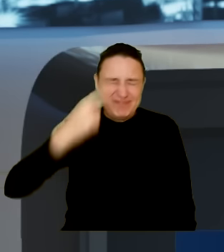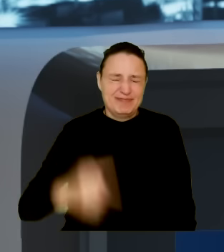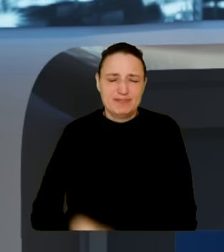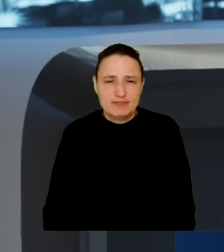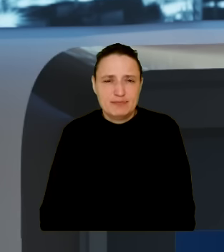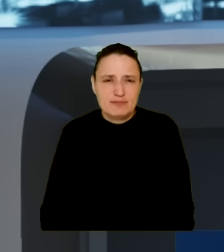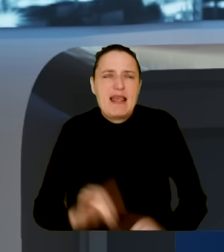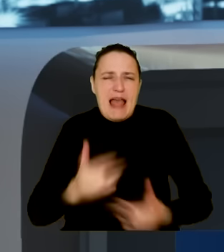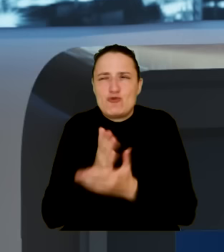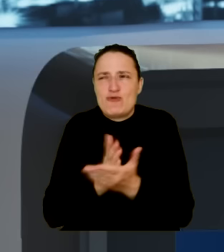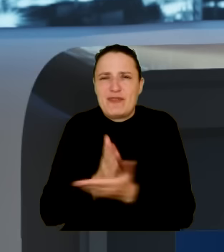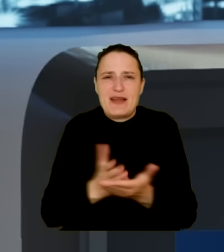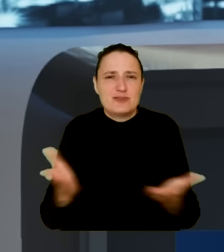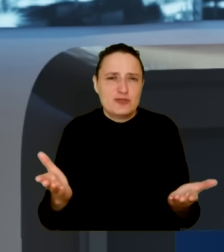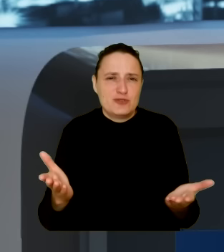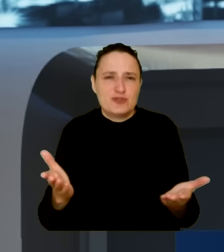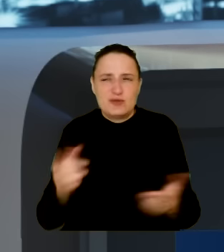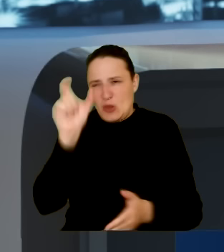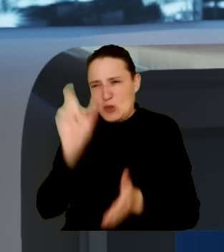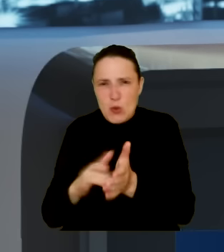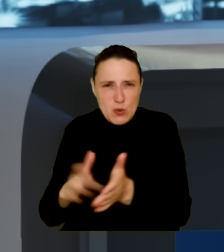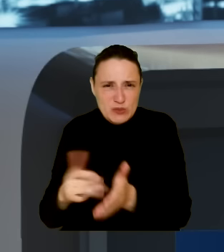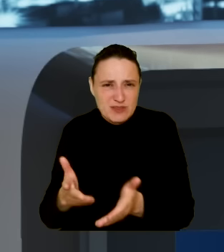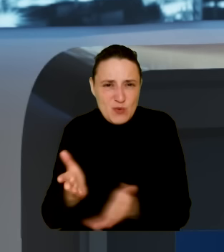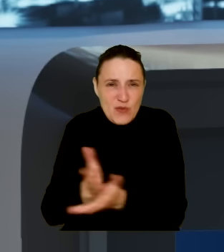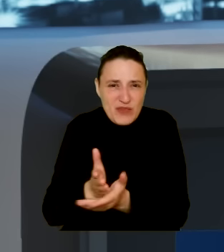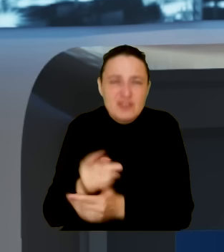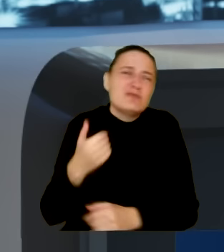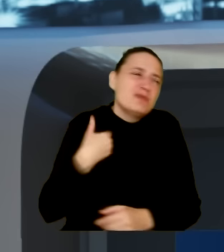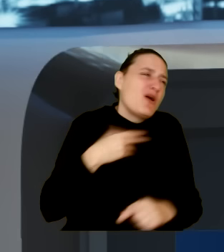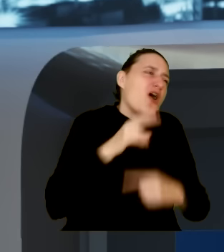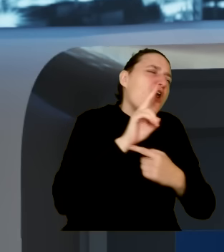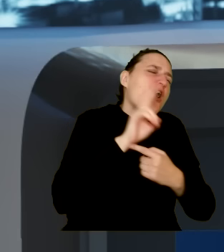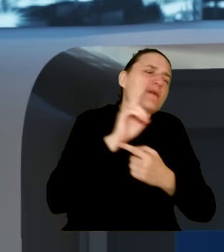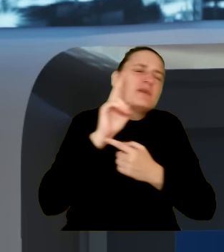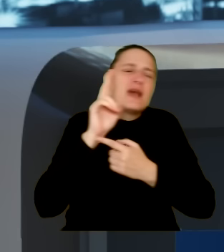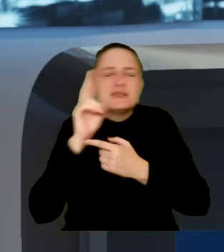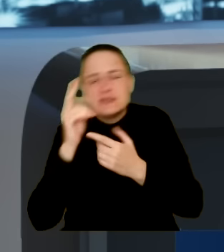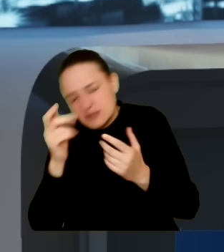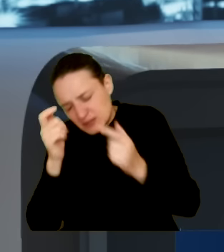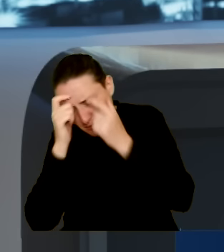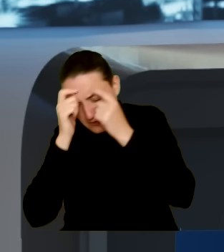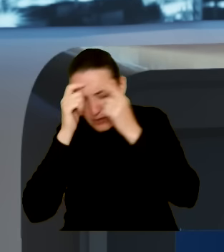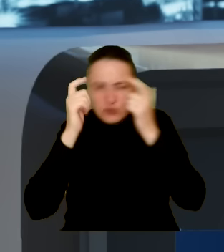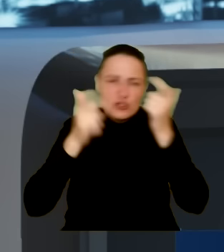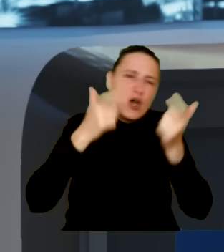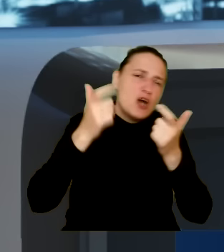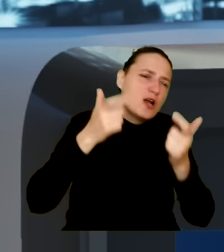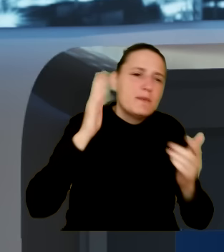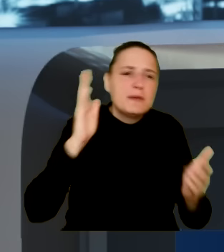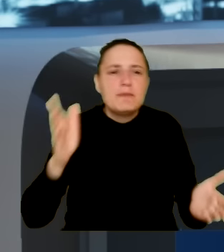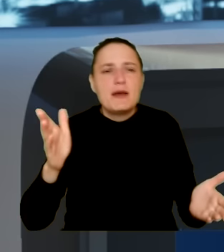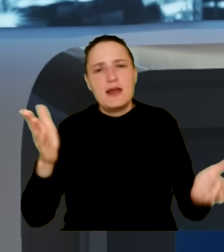uwierzyć Tuskowi, który tyle obiecywał, czego on tu nie będzie robił w tej Polsce, jak to będzie